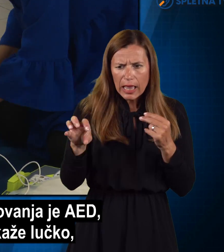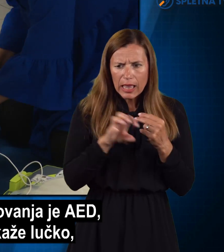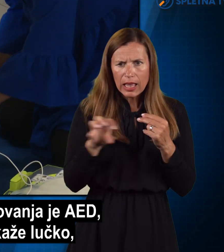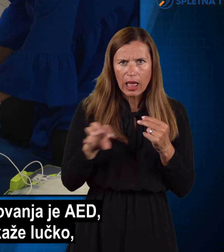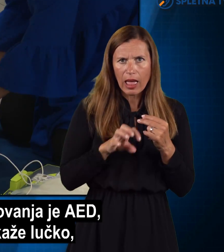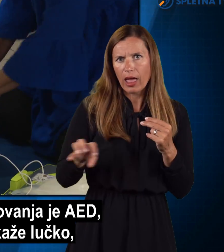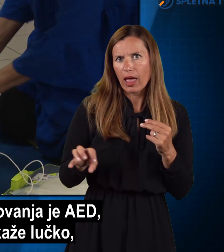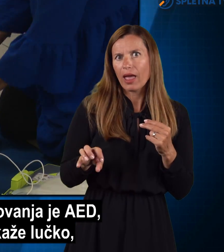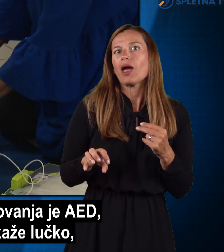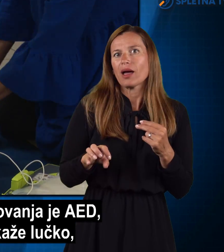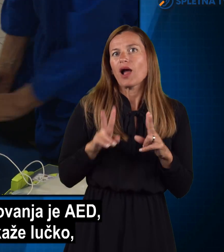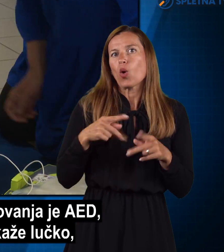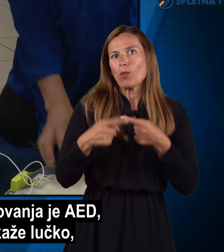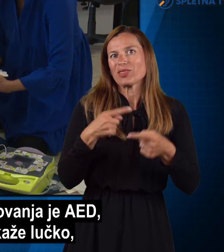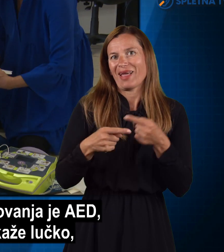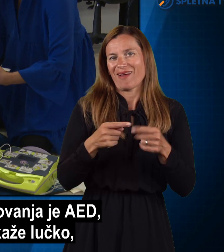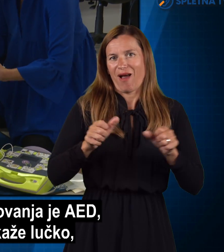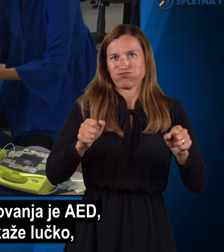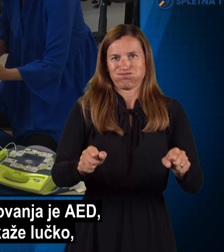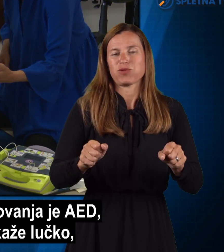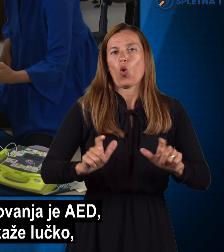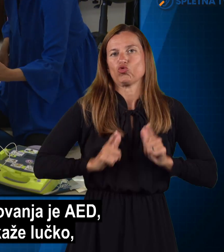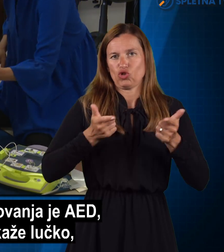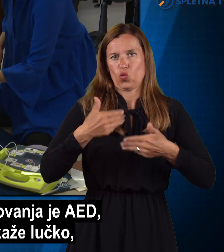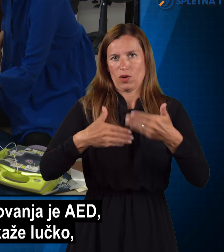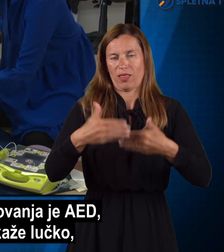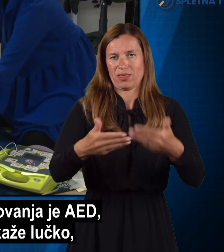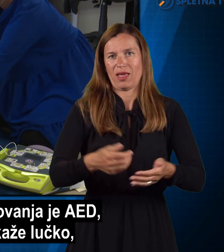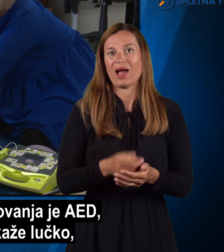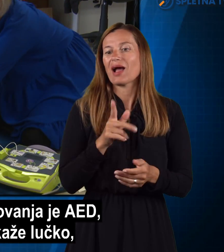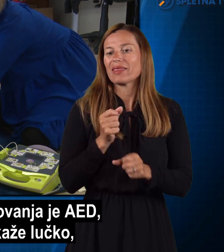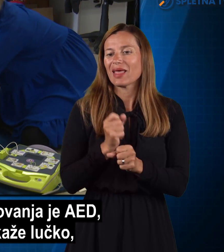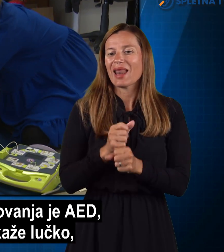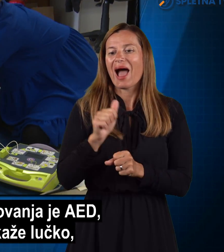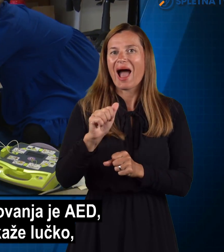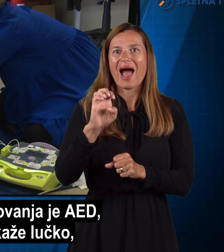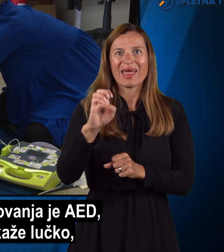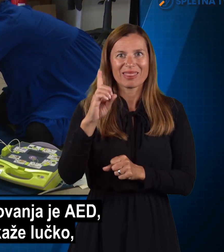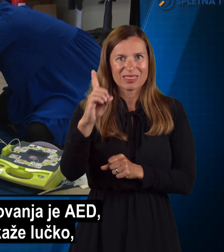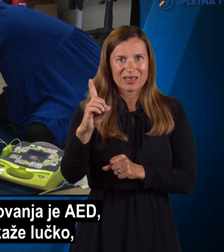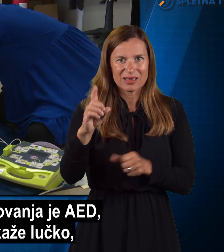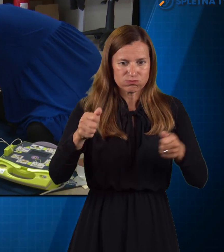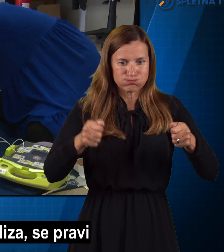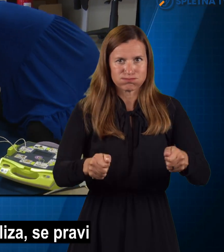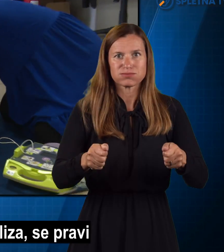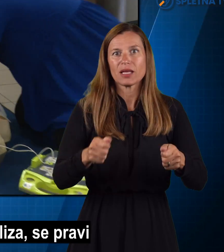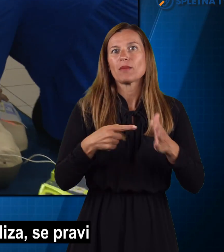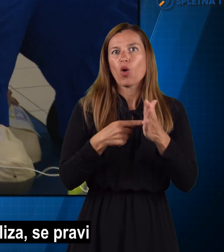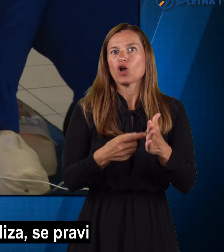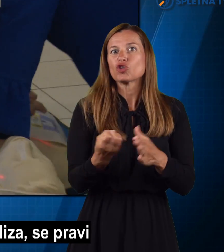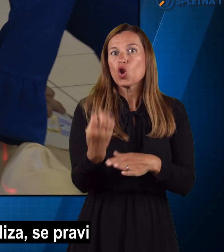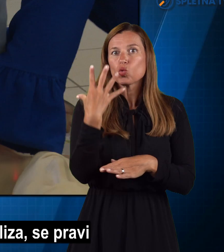fazi oživljanja oziroma v kateri fazi delovanja je AED in jasno pokaže lučko,